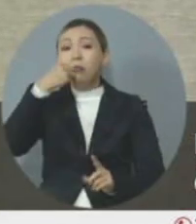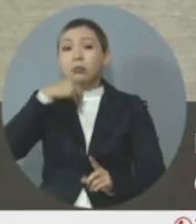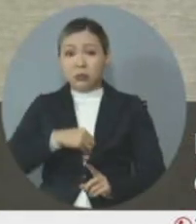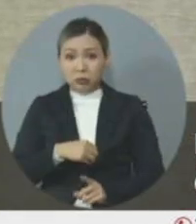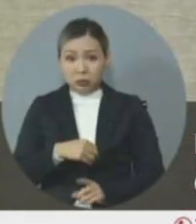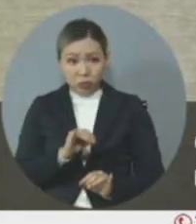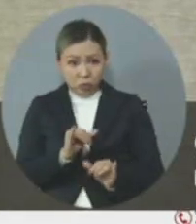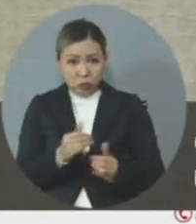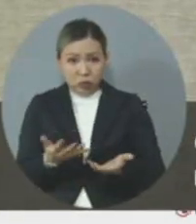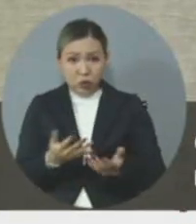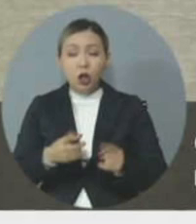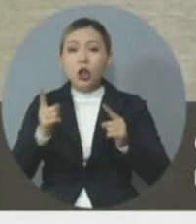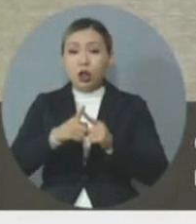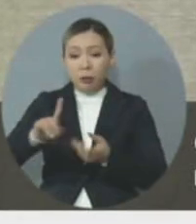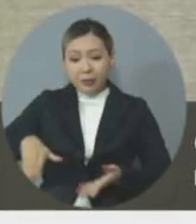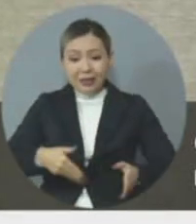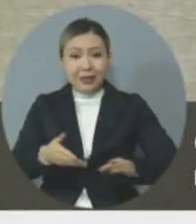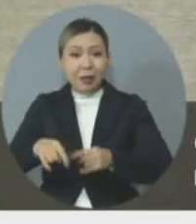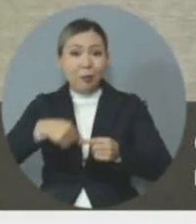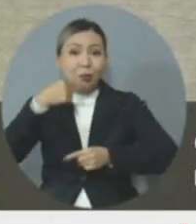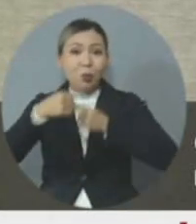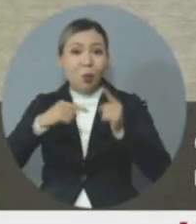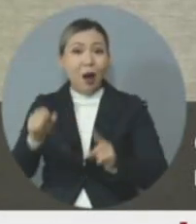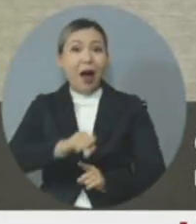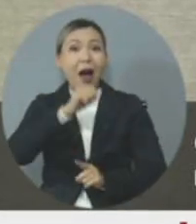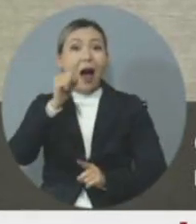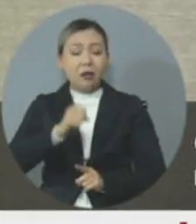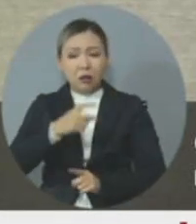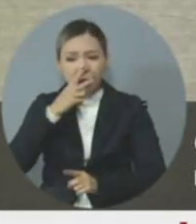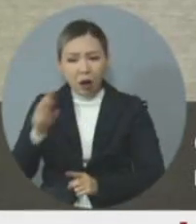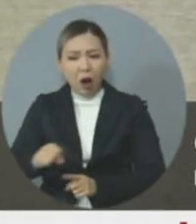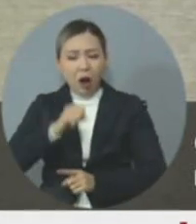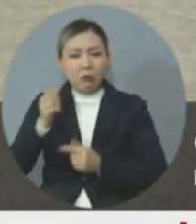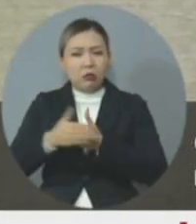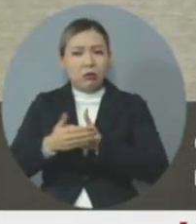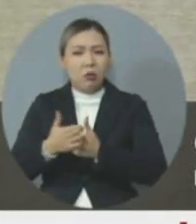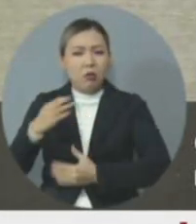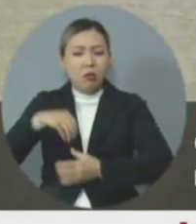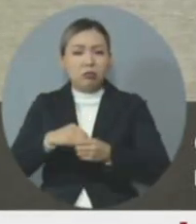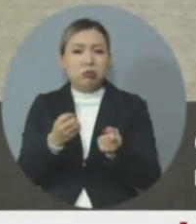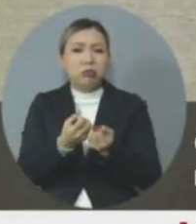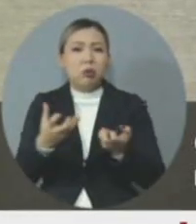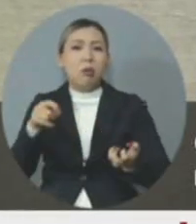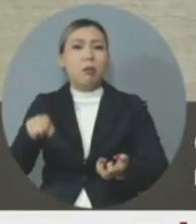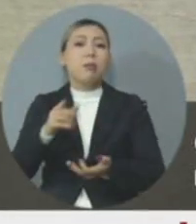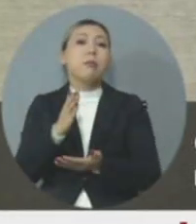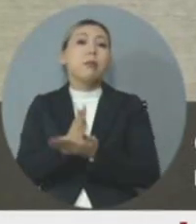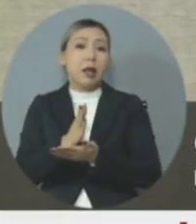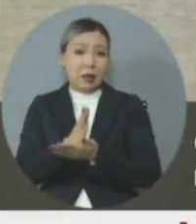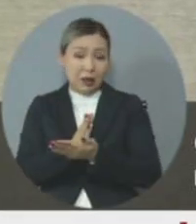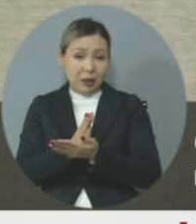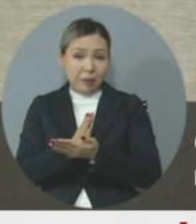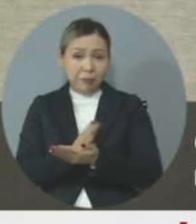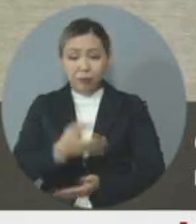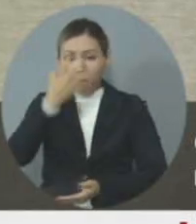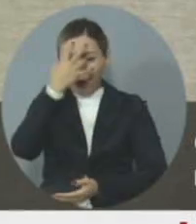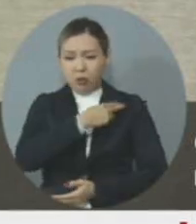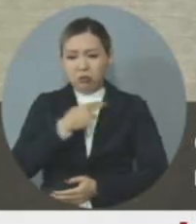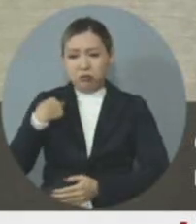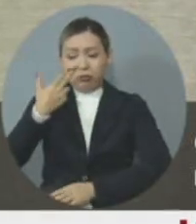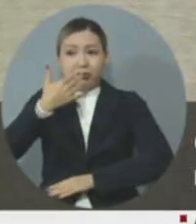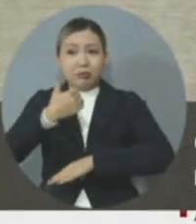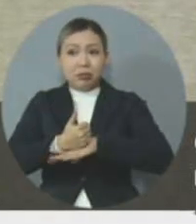Дээрээс нь төмөр замыг барих асуудал дээр бол маш их ноо орсон байна. Тэгээ цаашдаа одоо төрийн өндөр албан тушаалтнууд